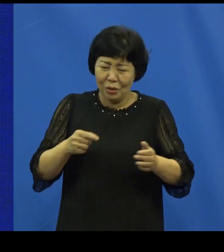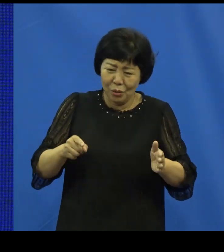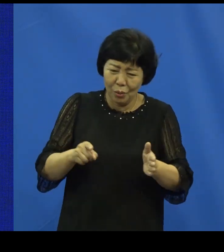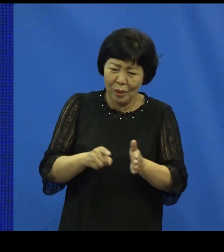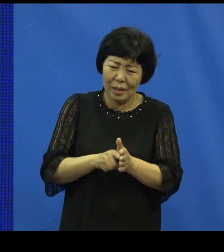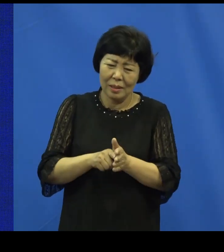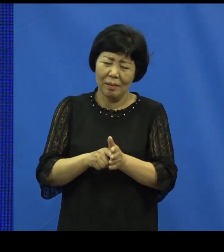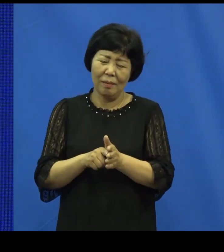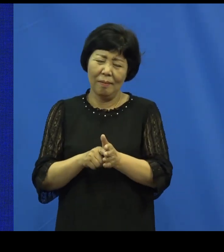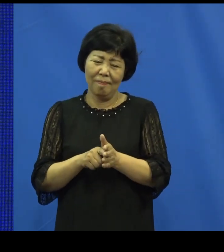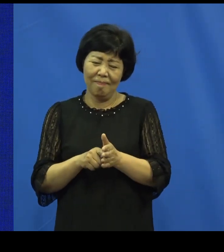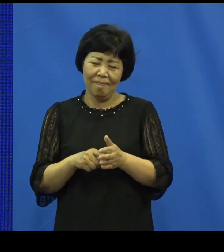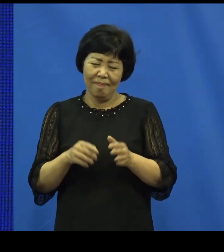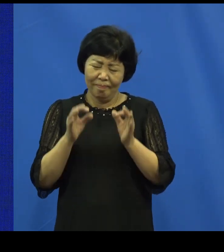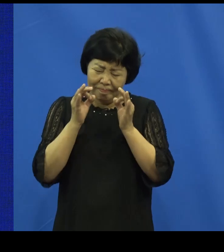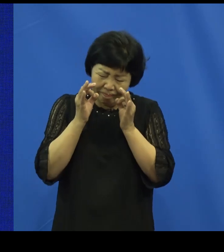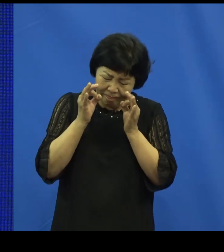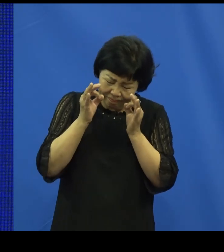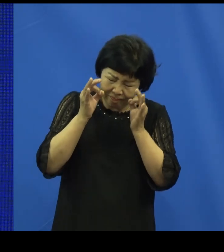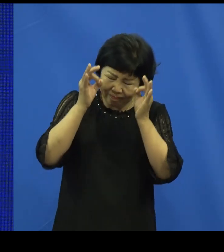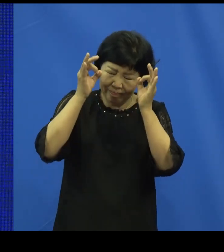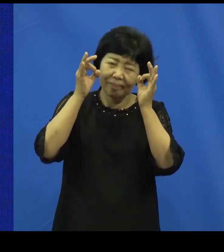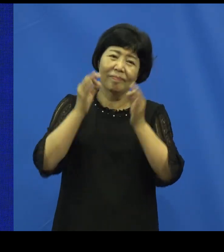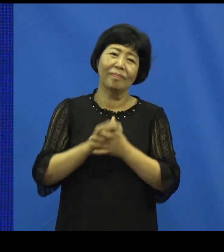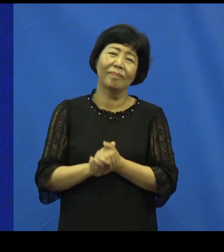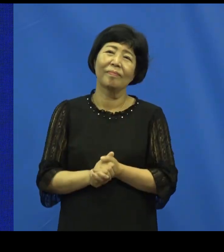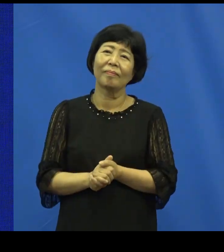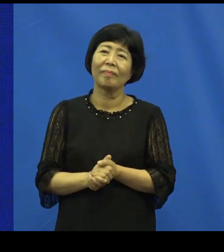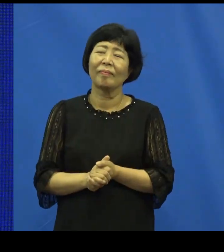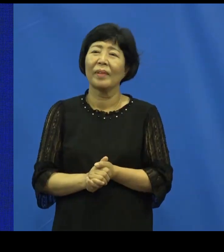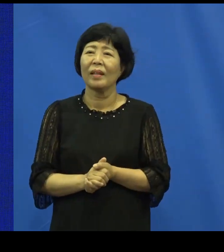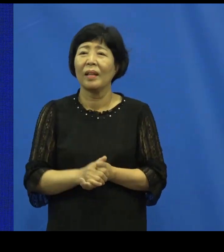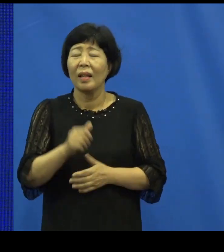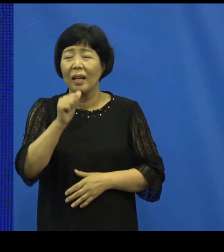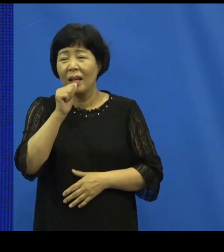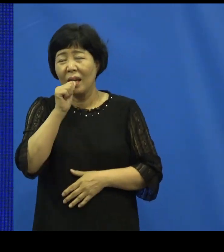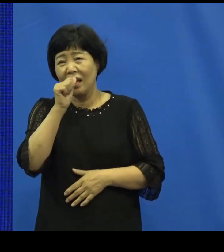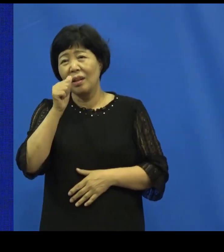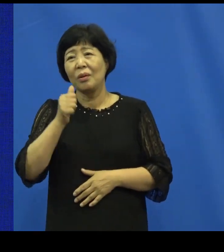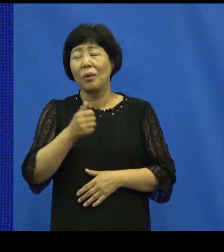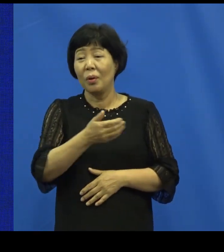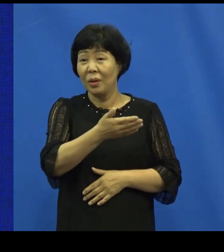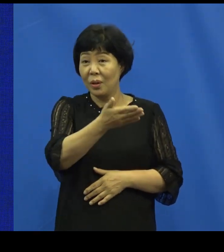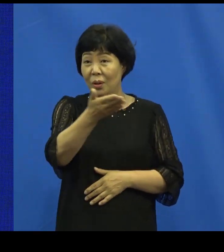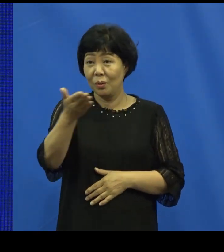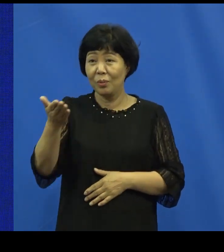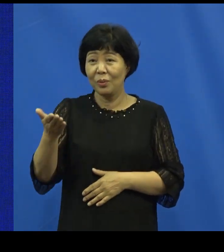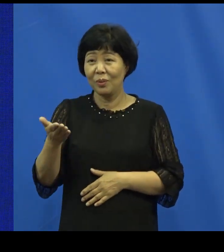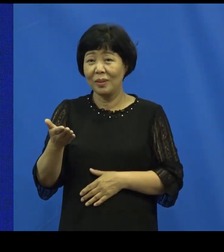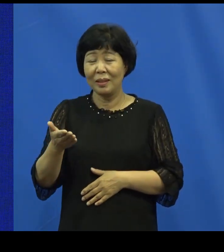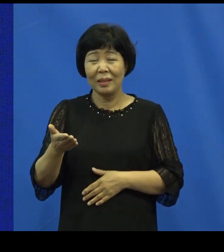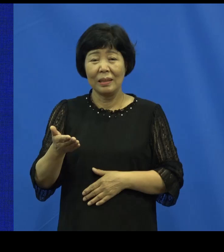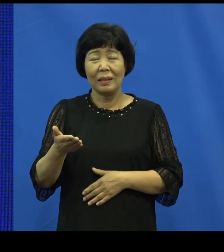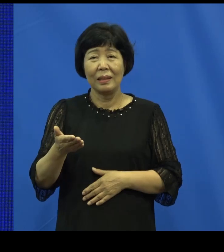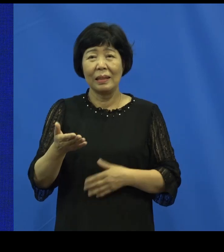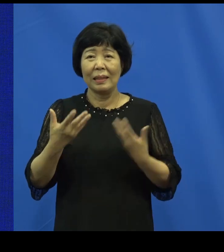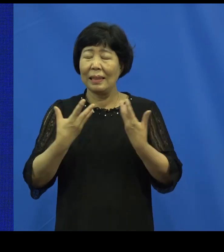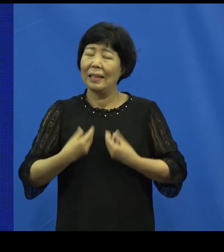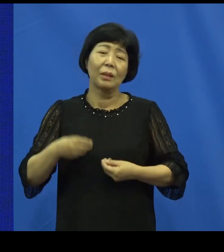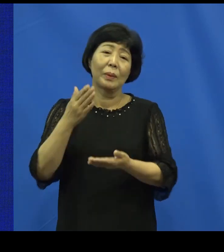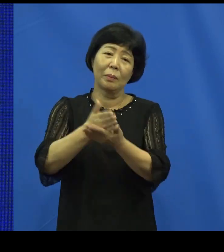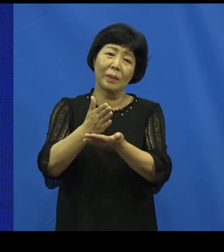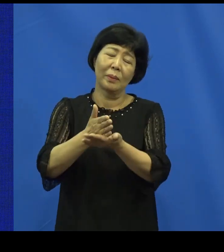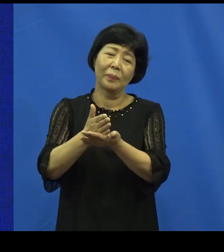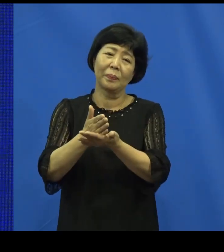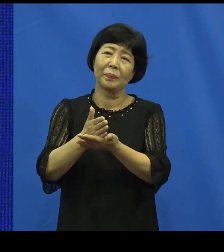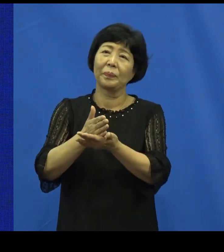고군분투하고 있는 분들이 계실 거예요. 그러나 여러분, 결코 여러분들은 약자가 아닙니다. 하나님의 말씀을 따라 하나님을